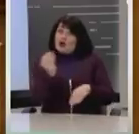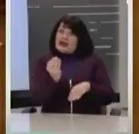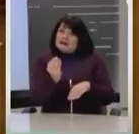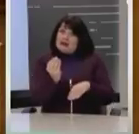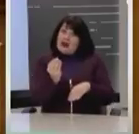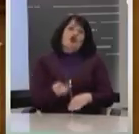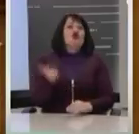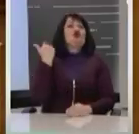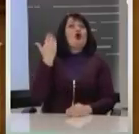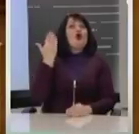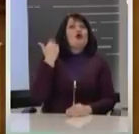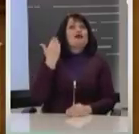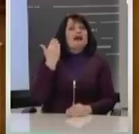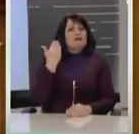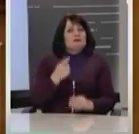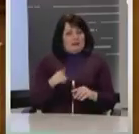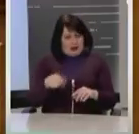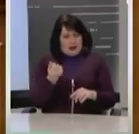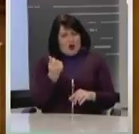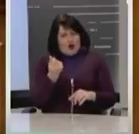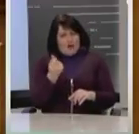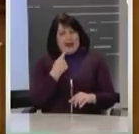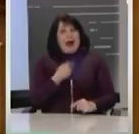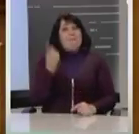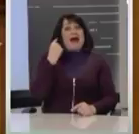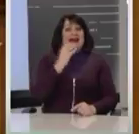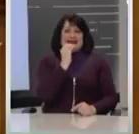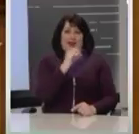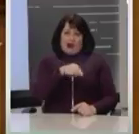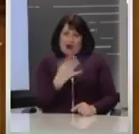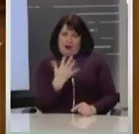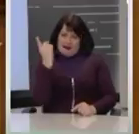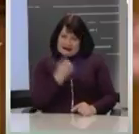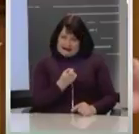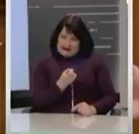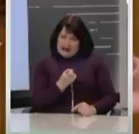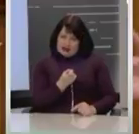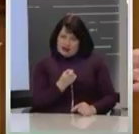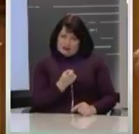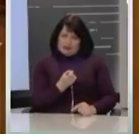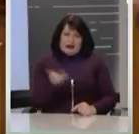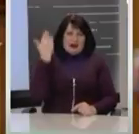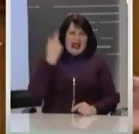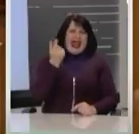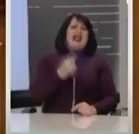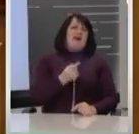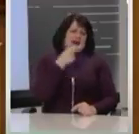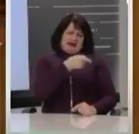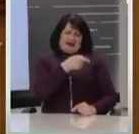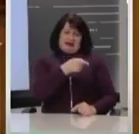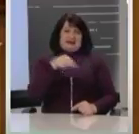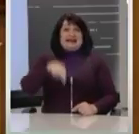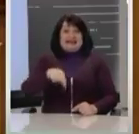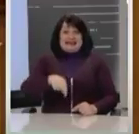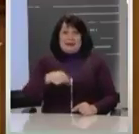τις χρονιές που υπεραποδίδει η οικονομία, πέρυσι είχαμε στόχο 0,5, αν είχαμε μείνει με εσάς θα είχαμε στόχο 1,5, σήμερα